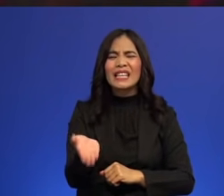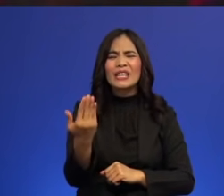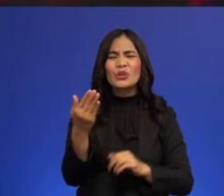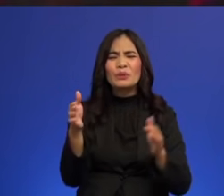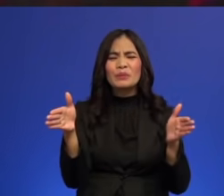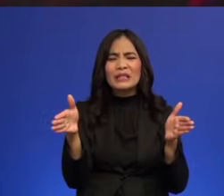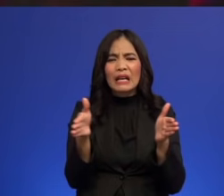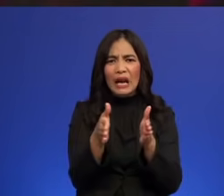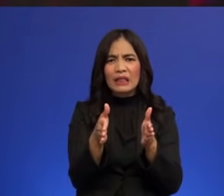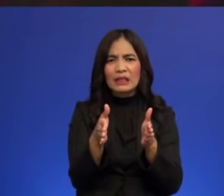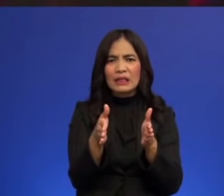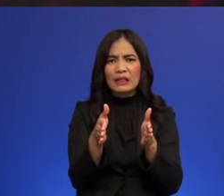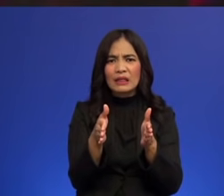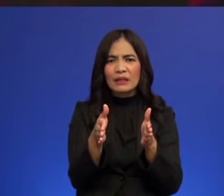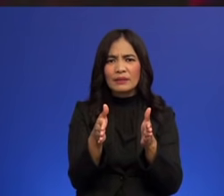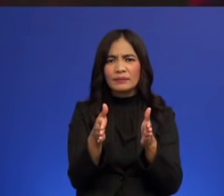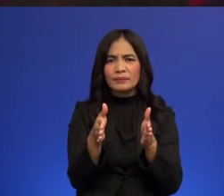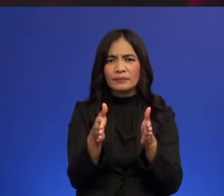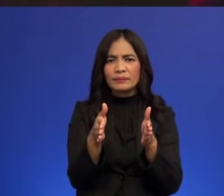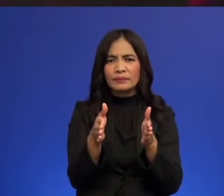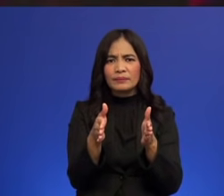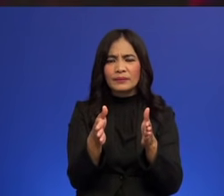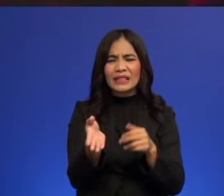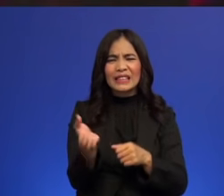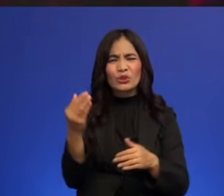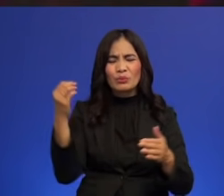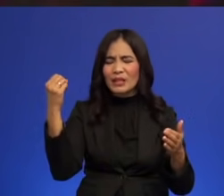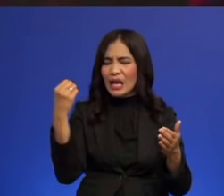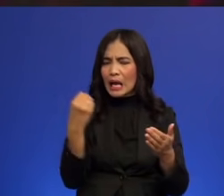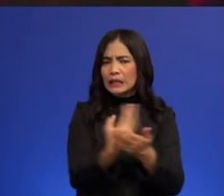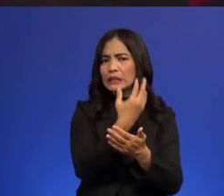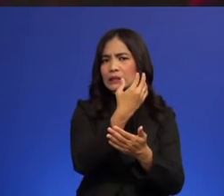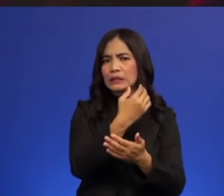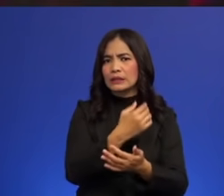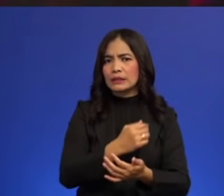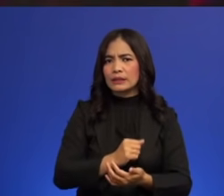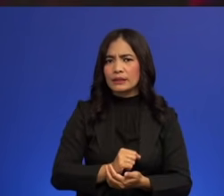begitu, saudaranya. Hidup itu tragis.